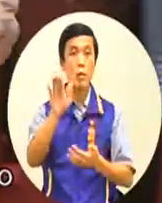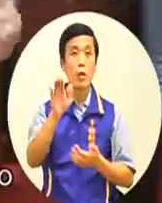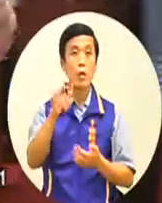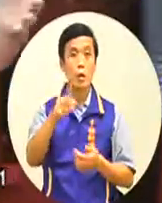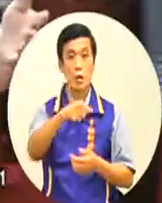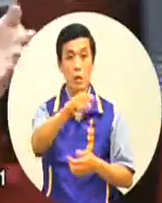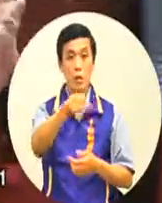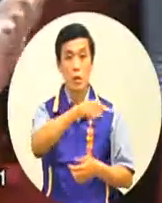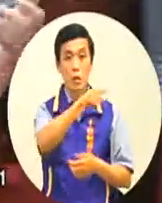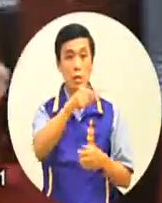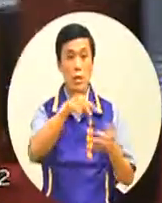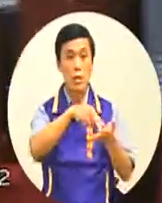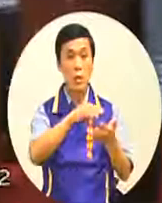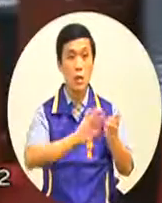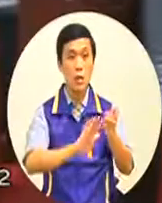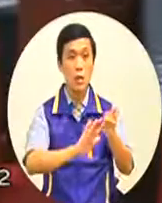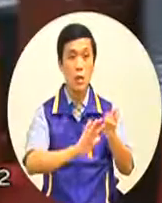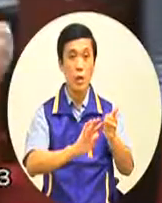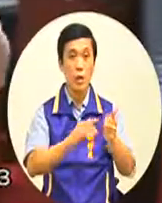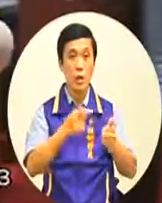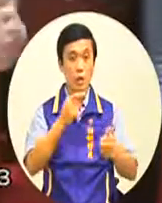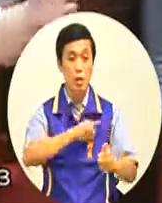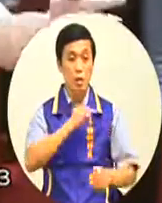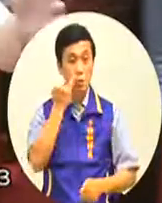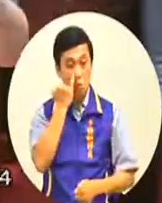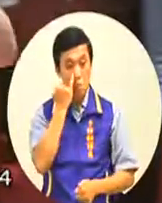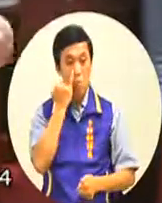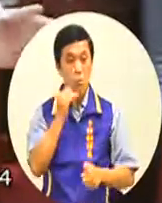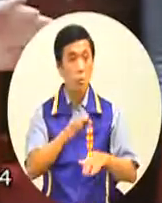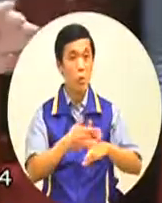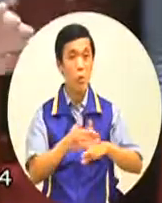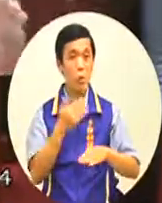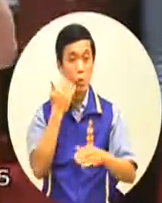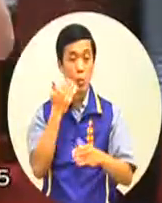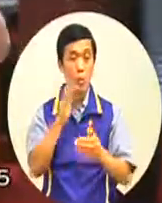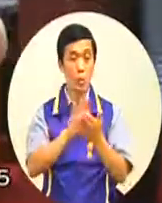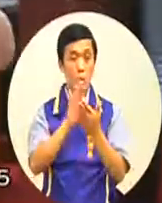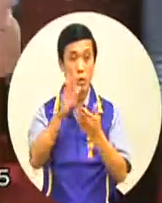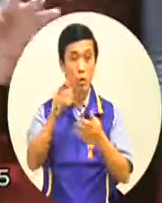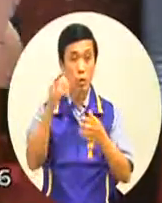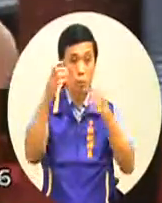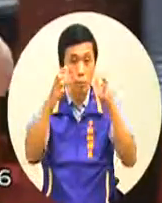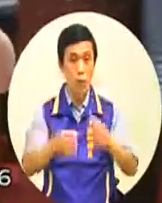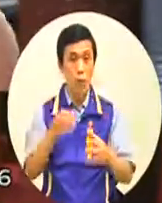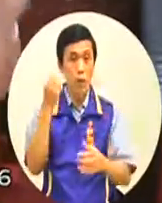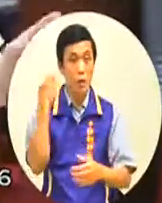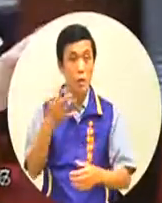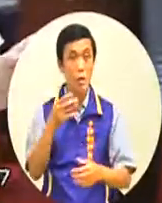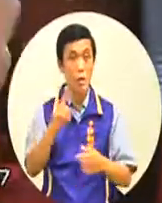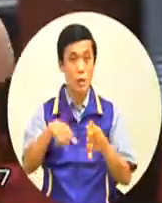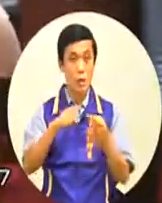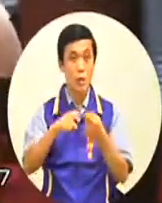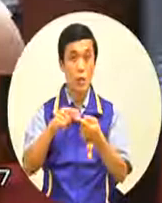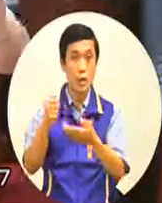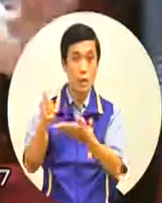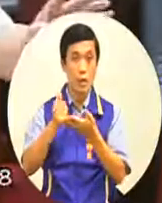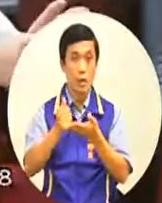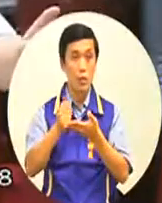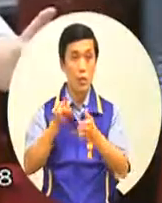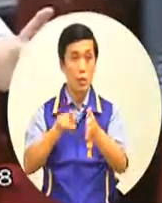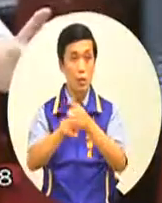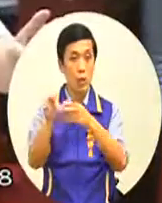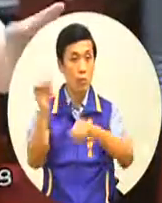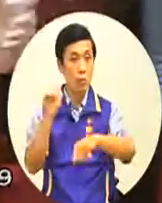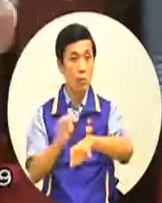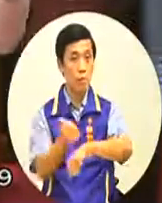认 那几场到底有没有开成、啊、好，那未来要重开，我觉得应该把相关学者专家都找来，而且要很正式